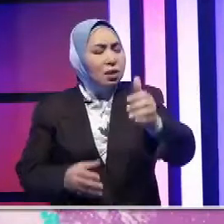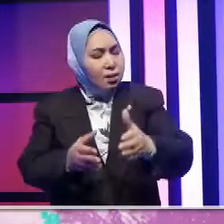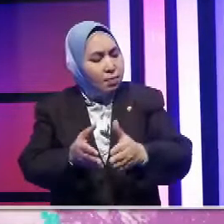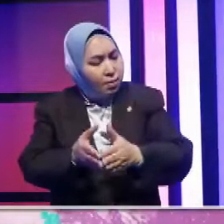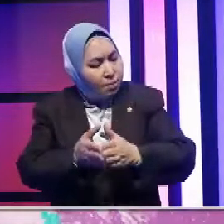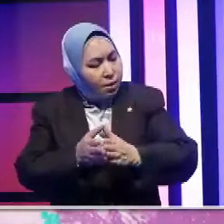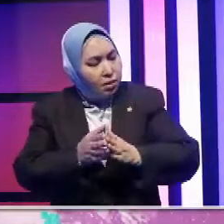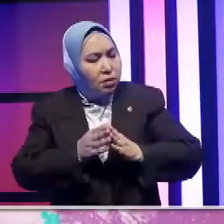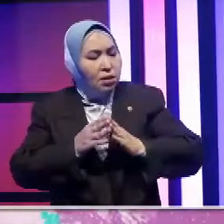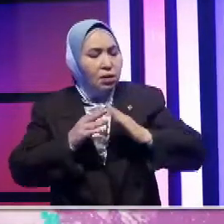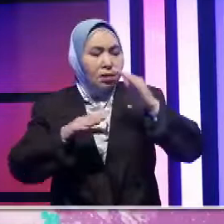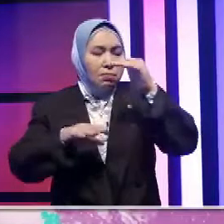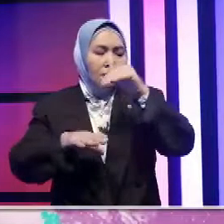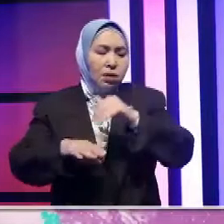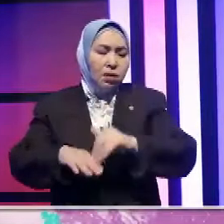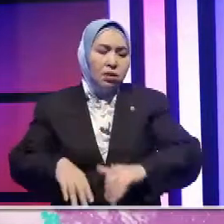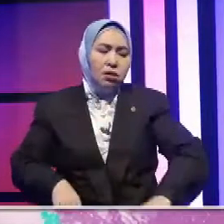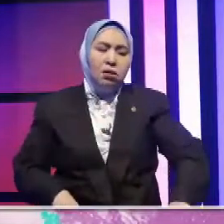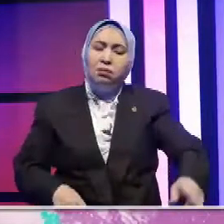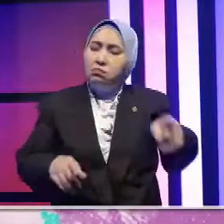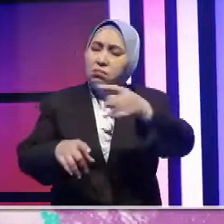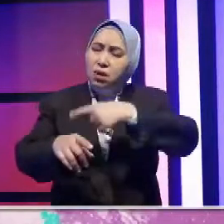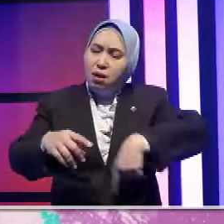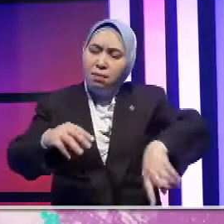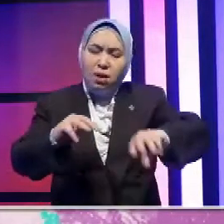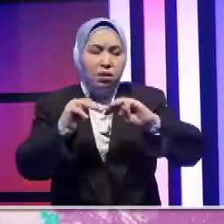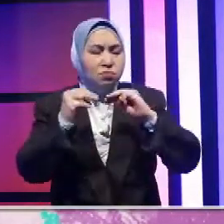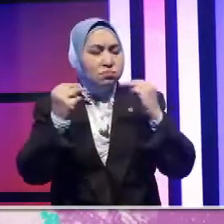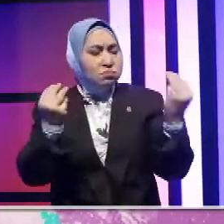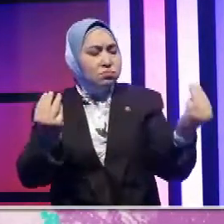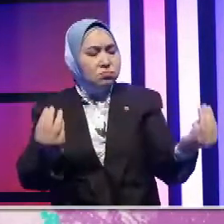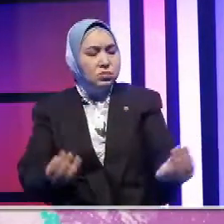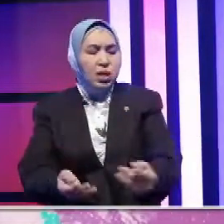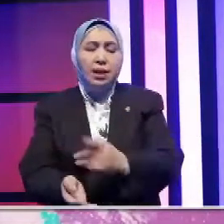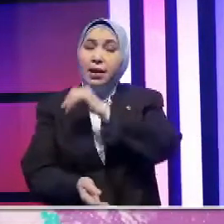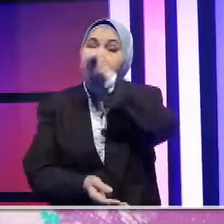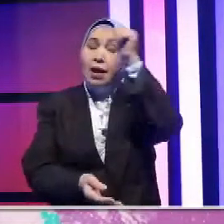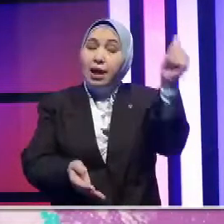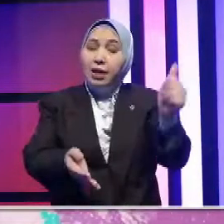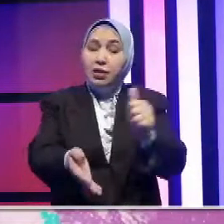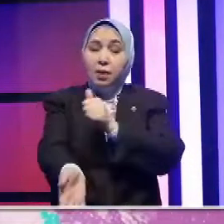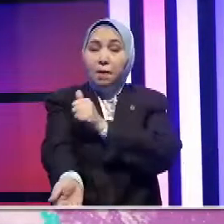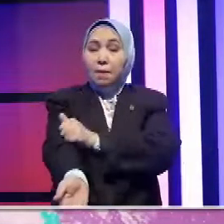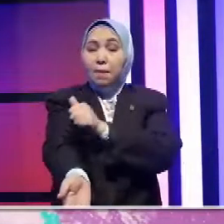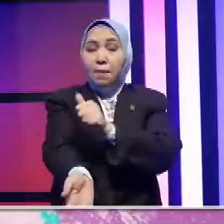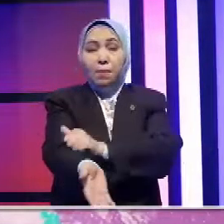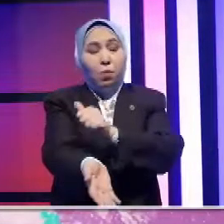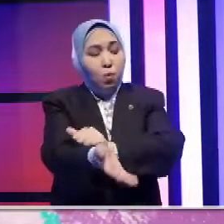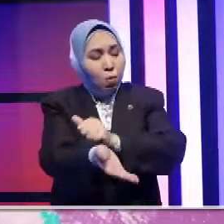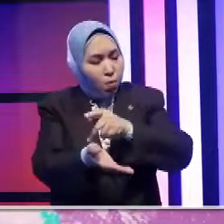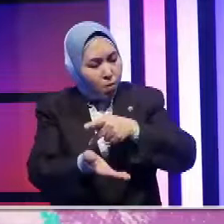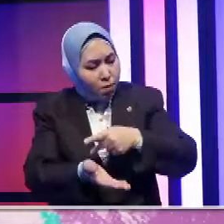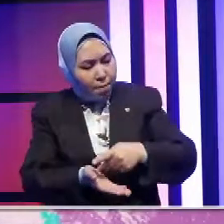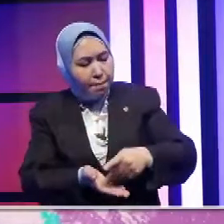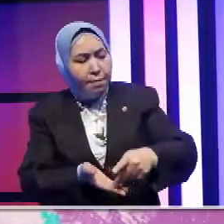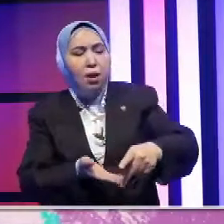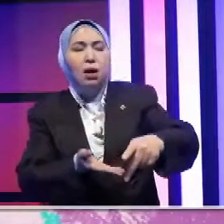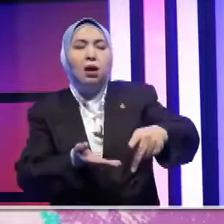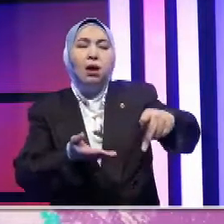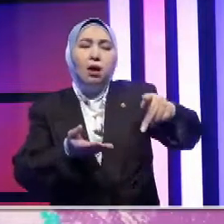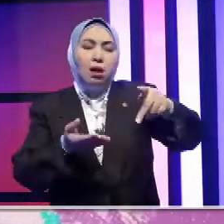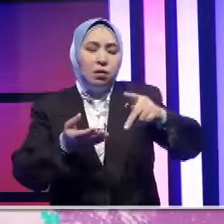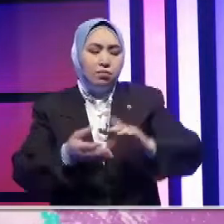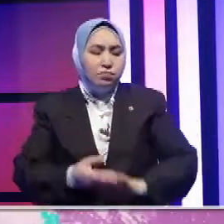أسألكم عليه أجرا إلا المودة في